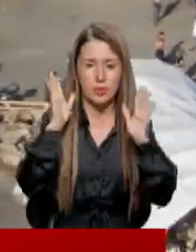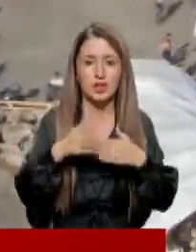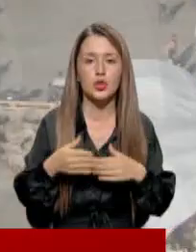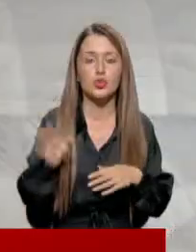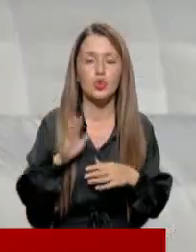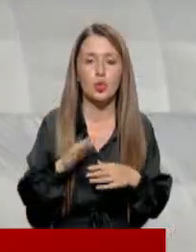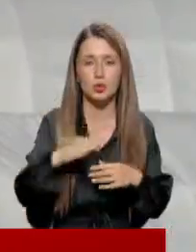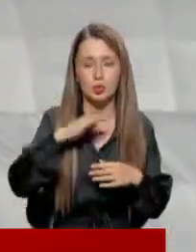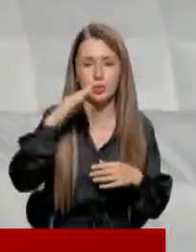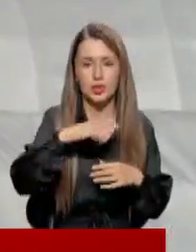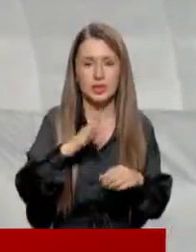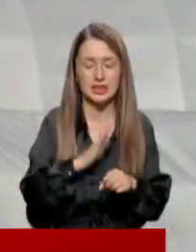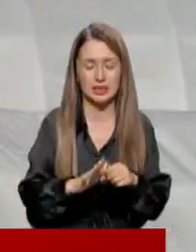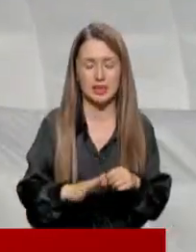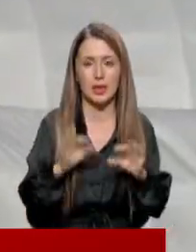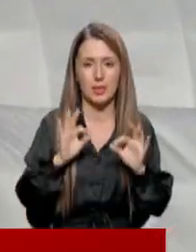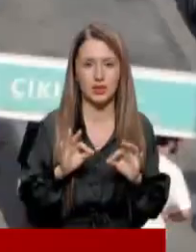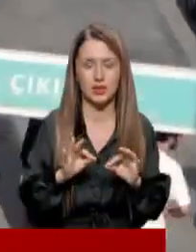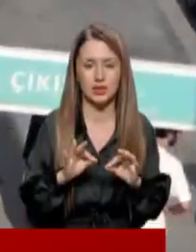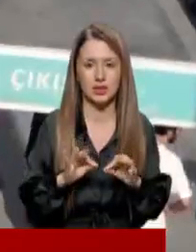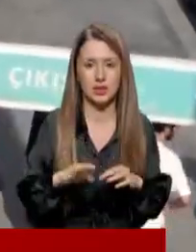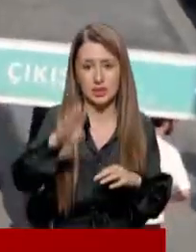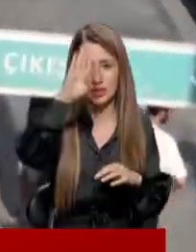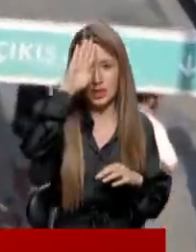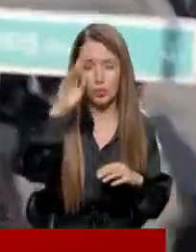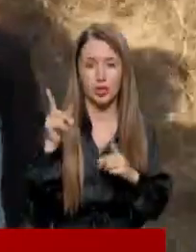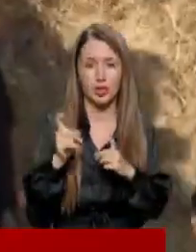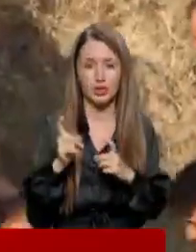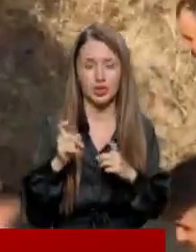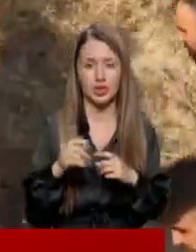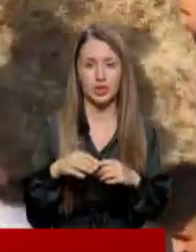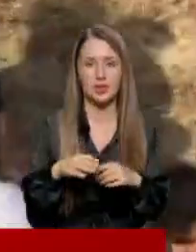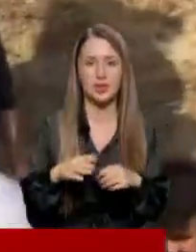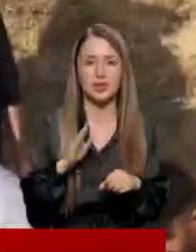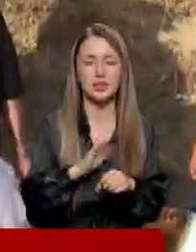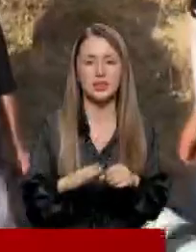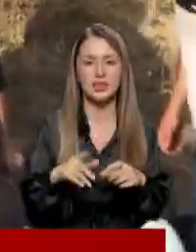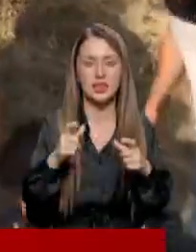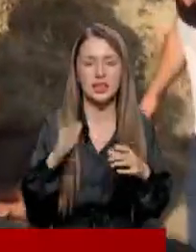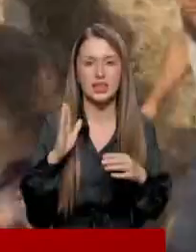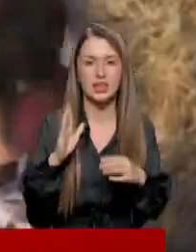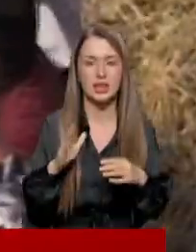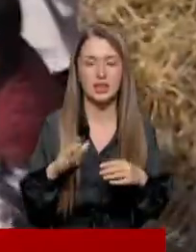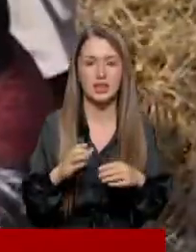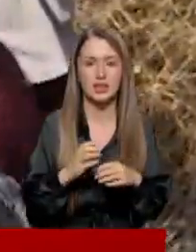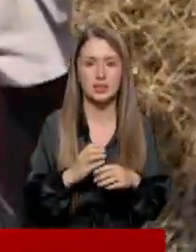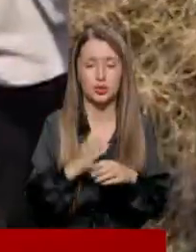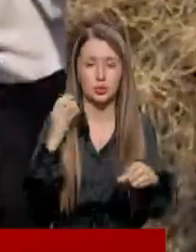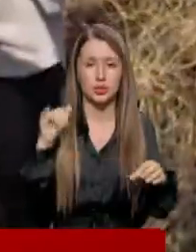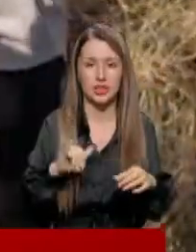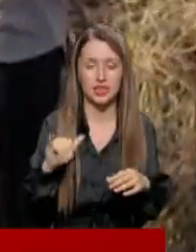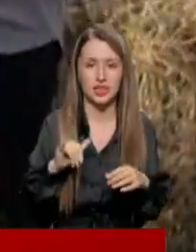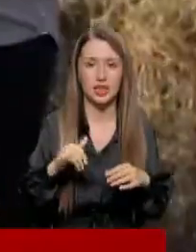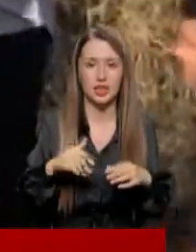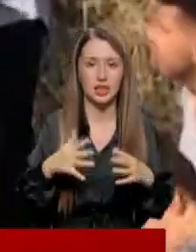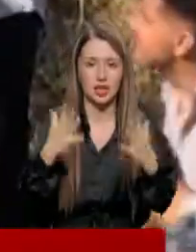sonrası kurban kesimleri de başladı. İstanbul Avcılar'da kesim alanına gidenler metrobüsün yanındaki tel örgüleri kopardı. Kesilen